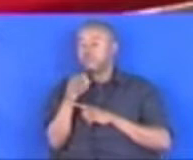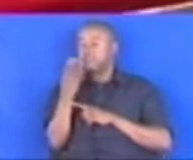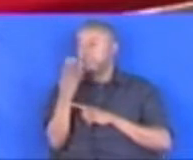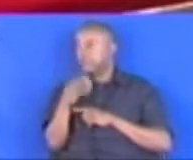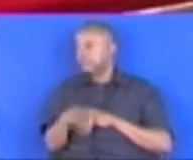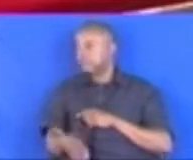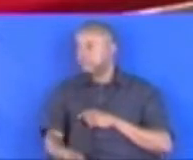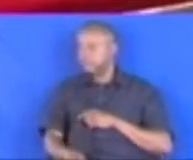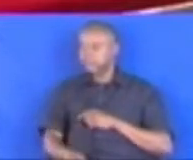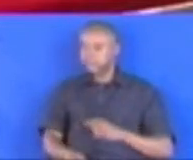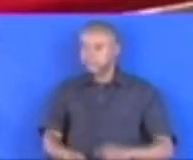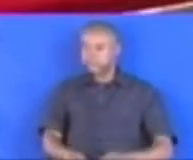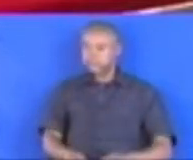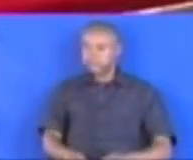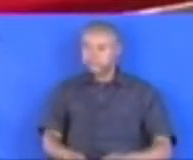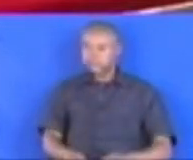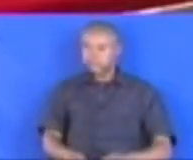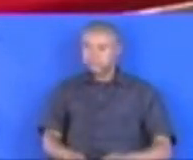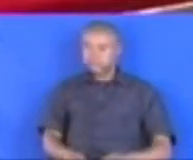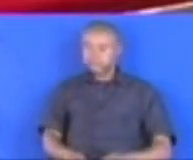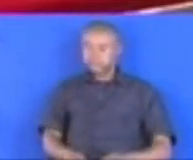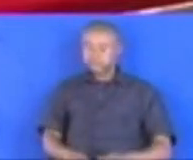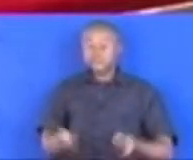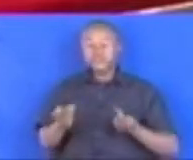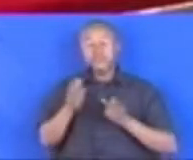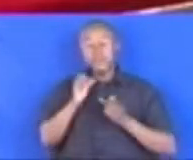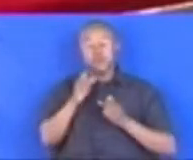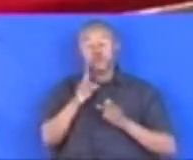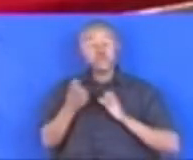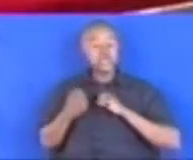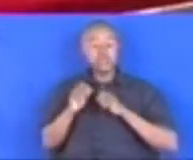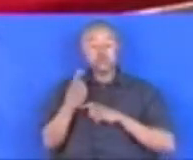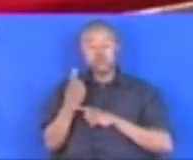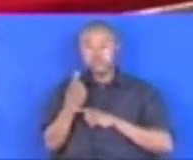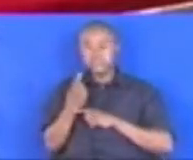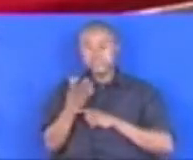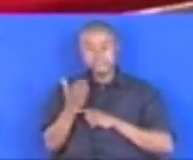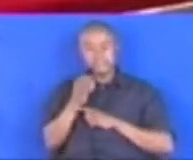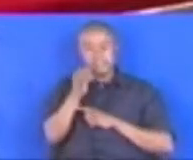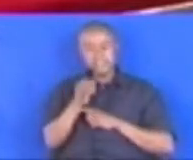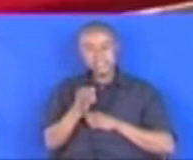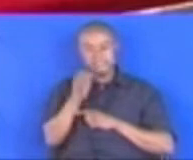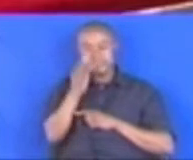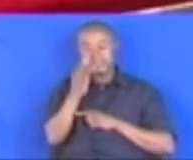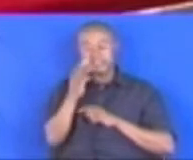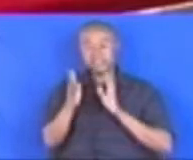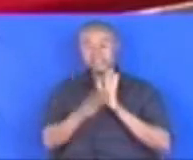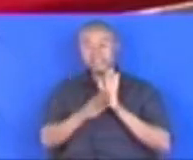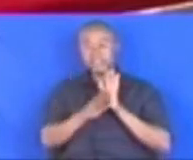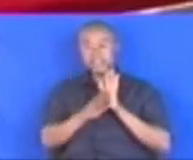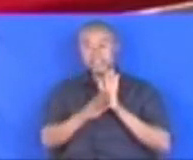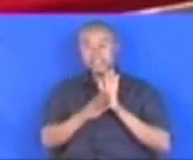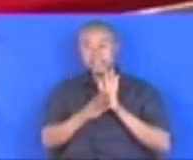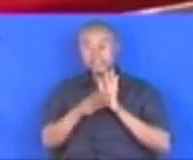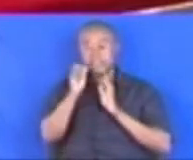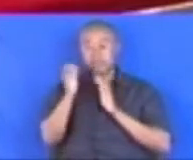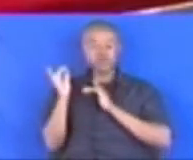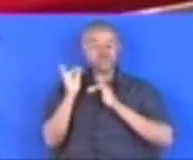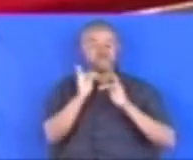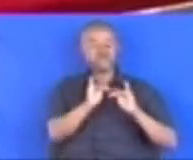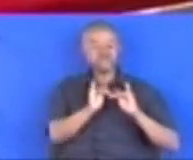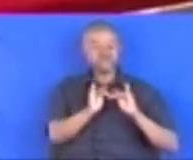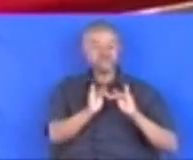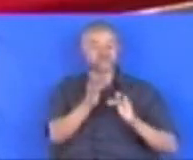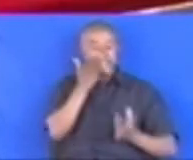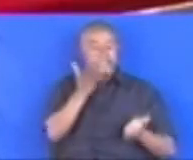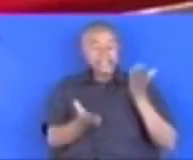93.4%. Hata hivyo, tuna changamoto moja kwamba 36% tu waliohudhuria kliniki kwa